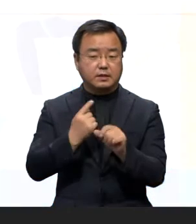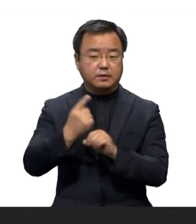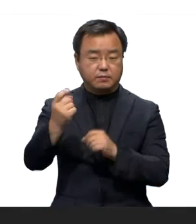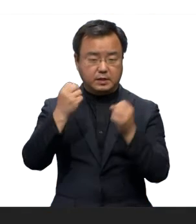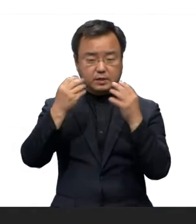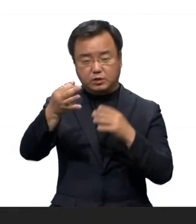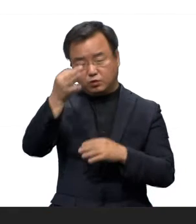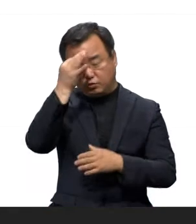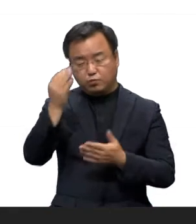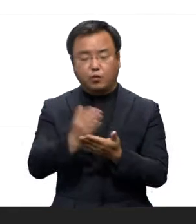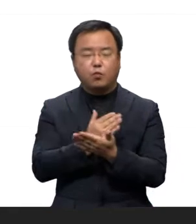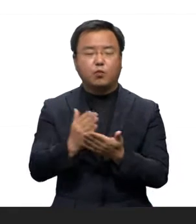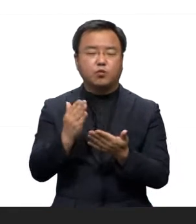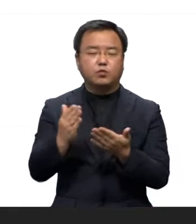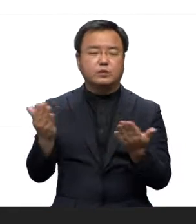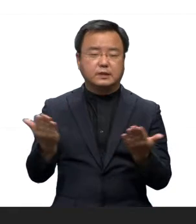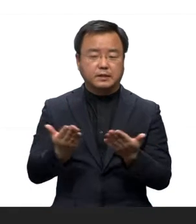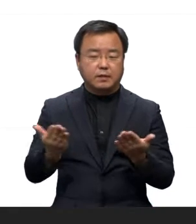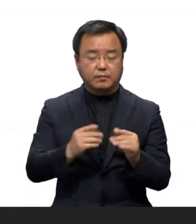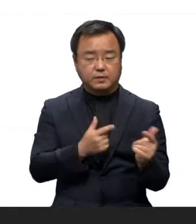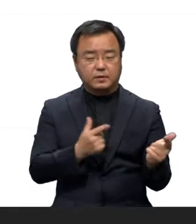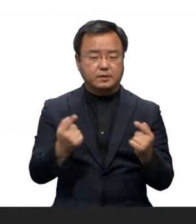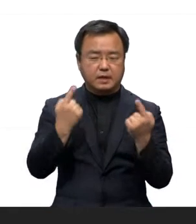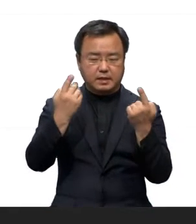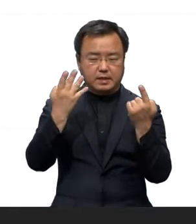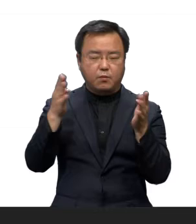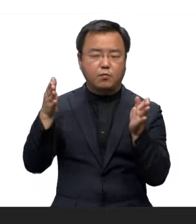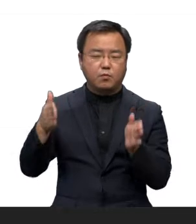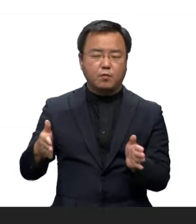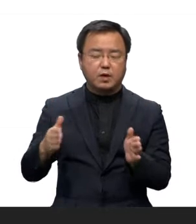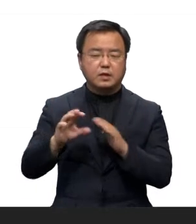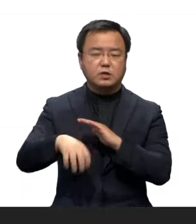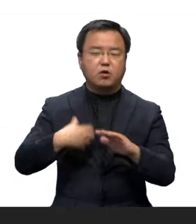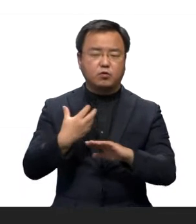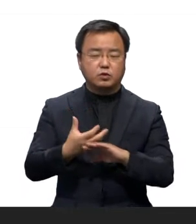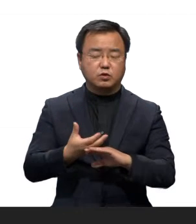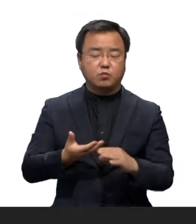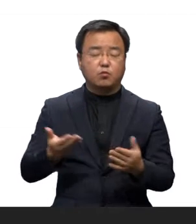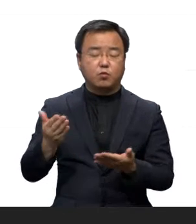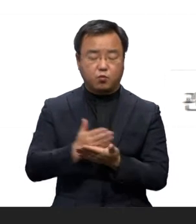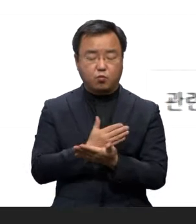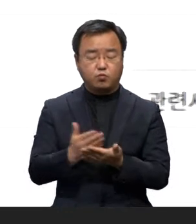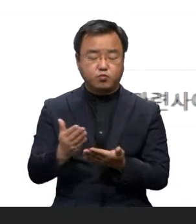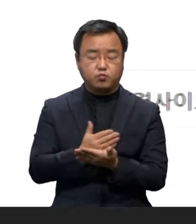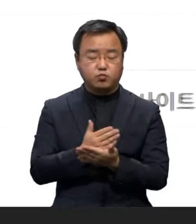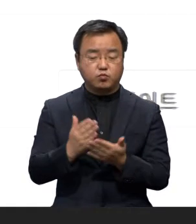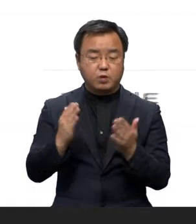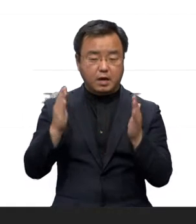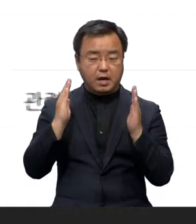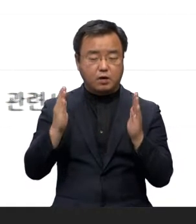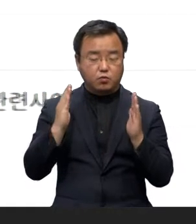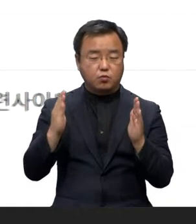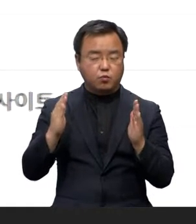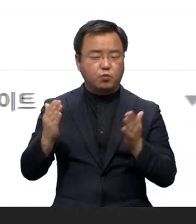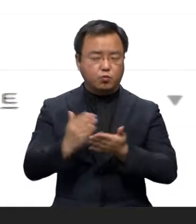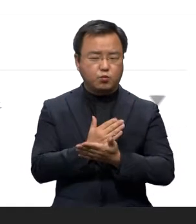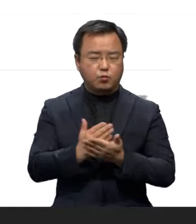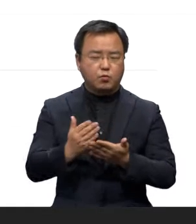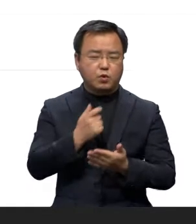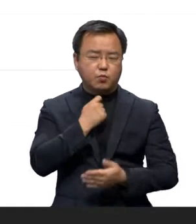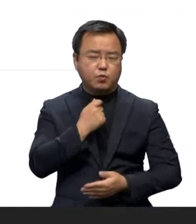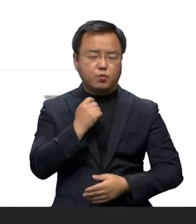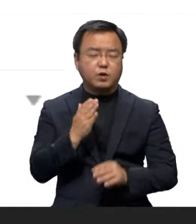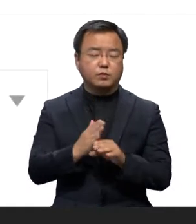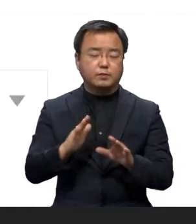공유대학 사업 이런 사업들이 대학 간의 혁신 공유, 학사 교류를 강하게 요구하고 있습니다. 그래서 네. 이러한 일들을 계속 추진하다